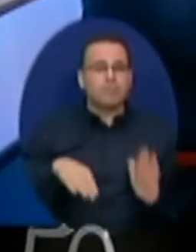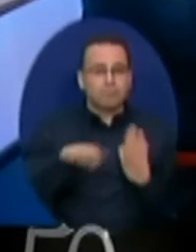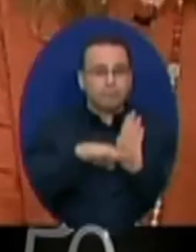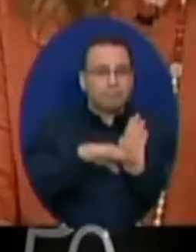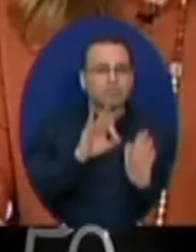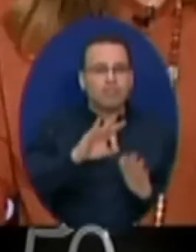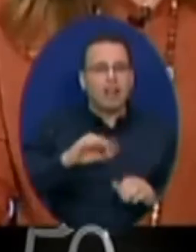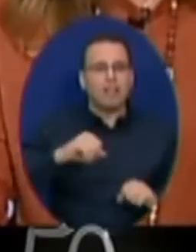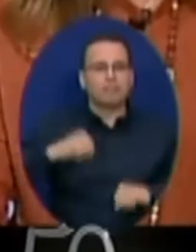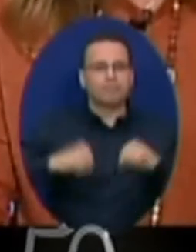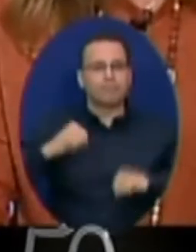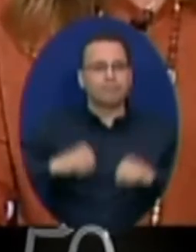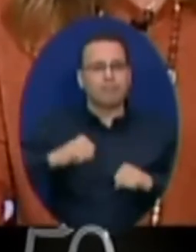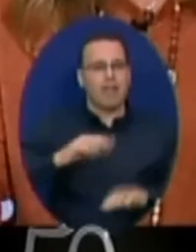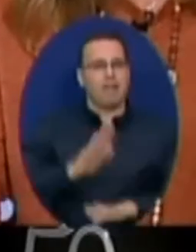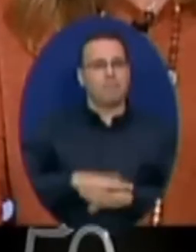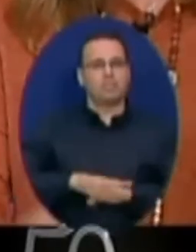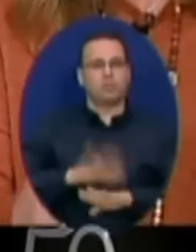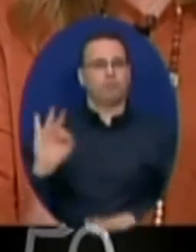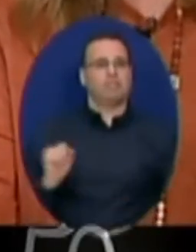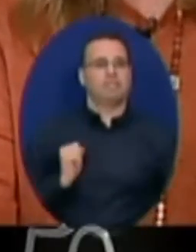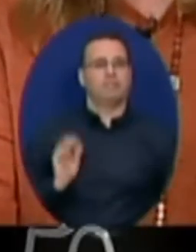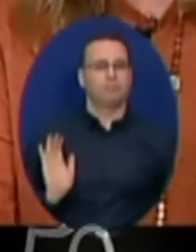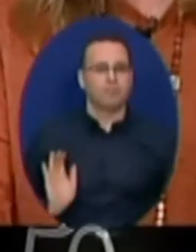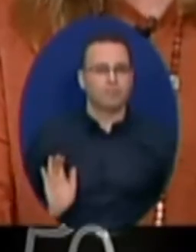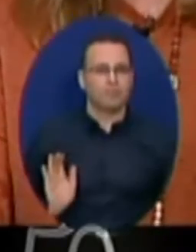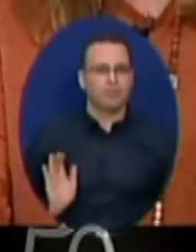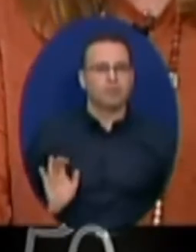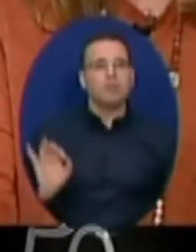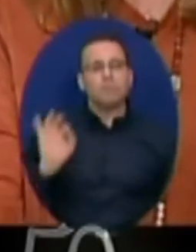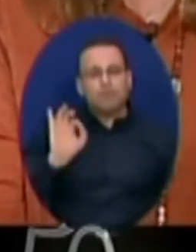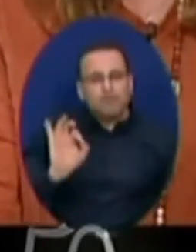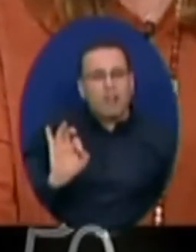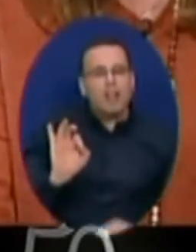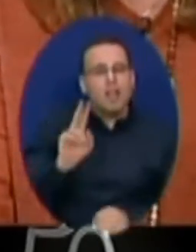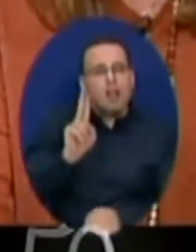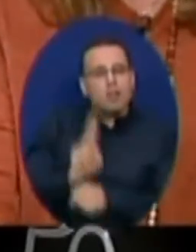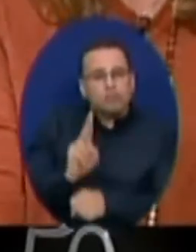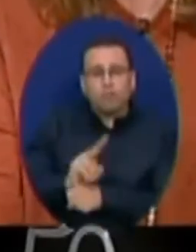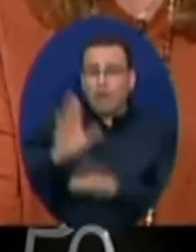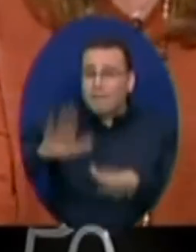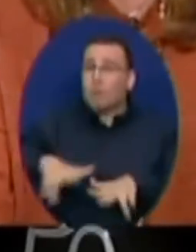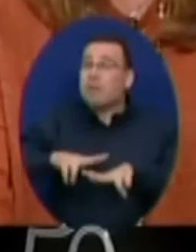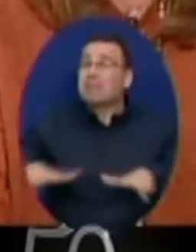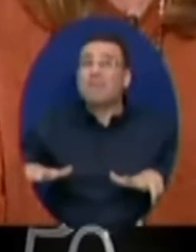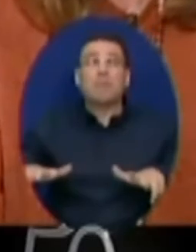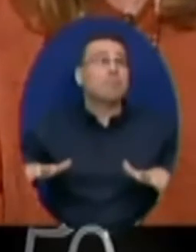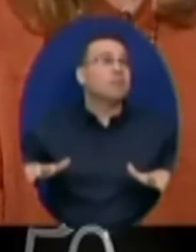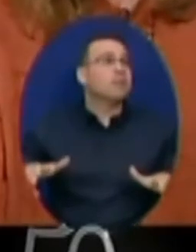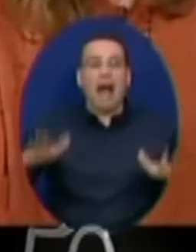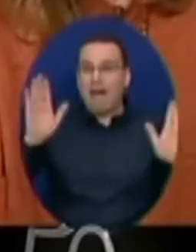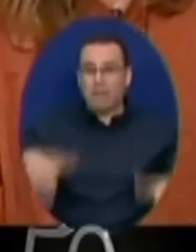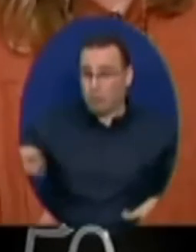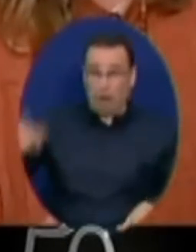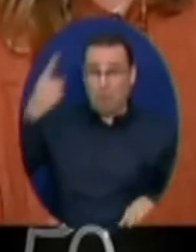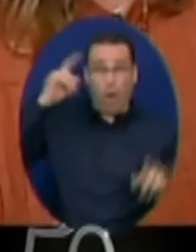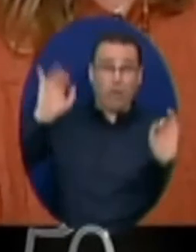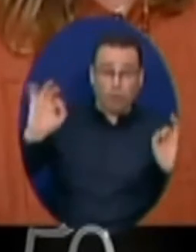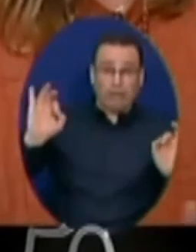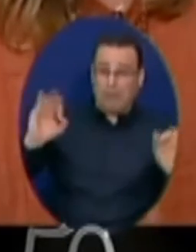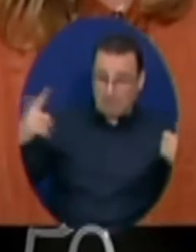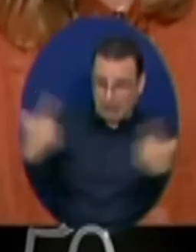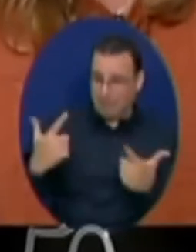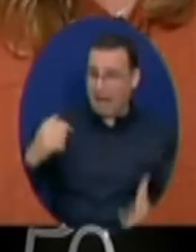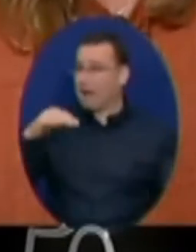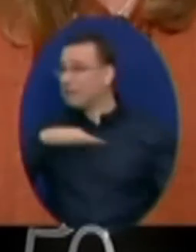כדי שלמרות הסיטואציה הבלתי אפשרית, ההתנהגות תהיה הכי מוסרית שאפשר. ונכון, זה יחסי, קודם כל זה יחסי בתוך